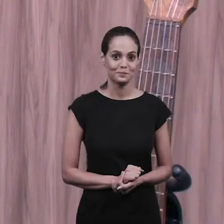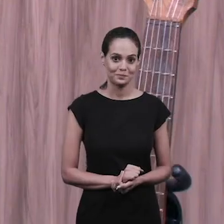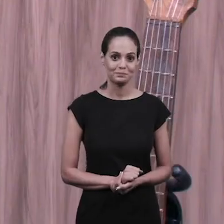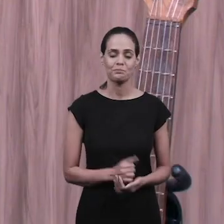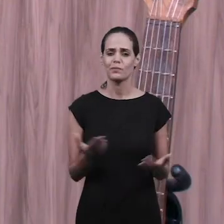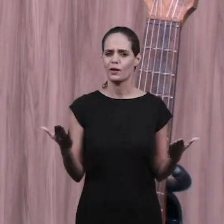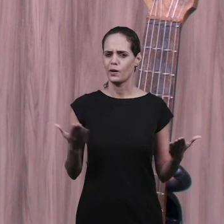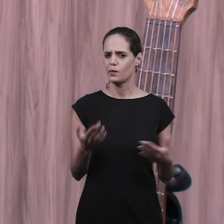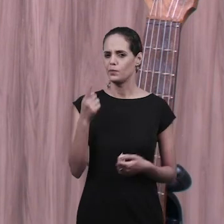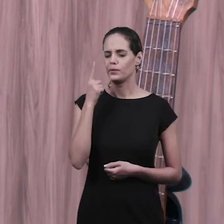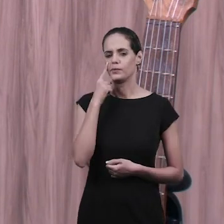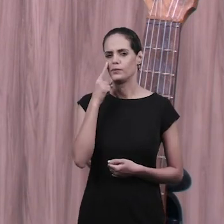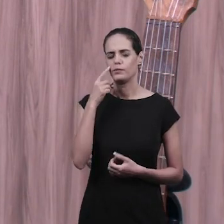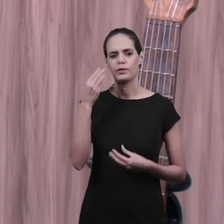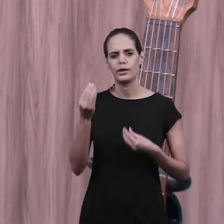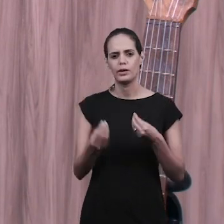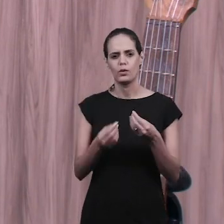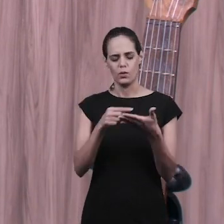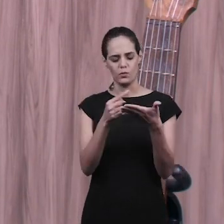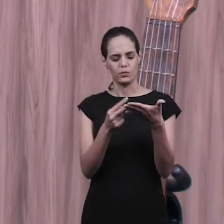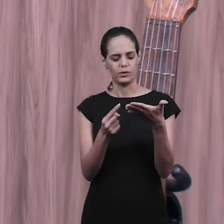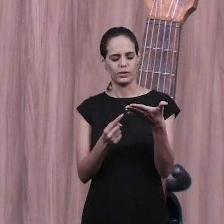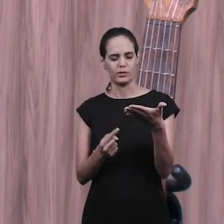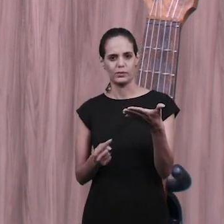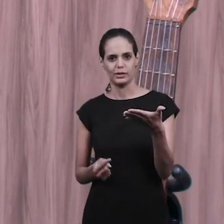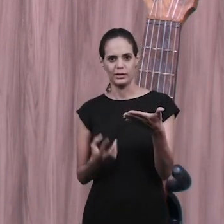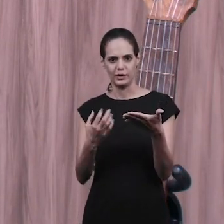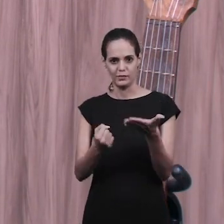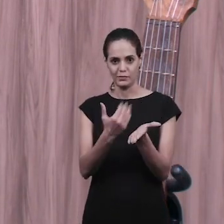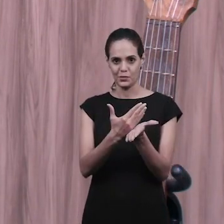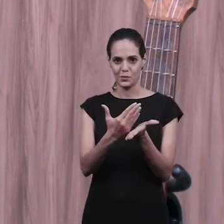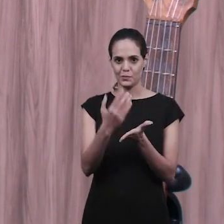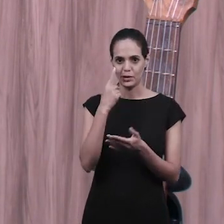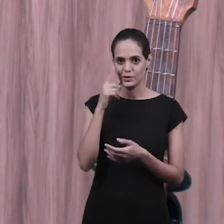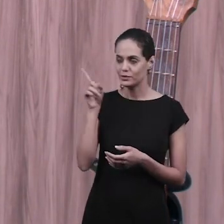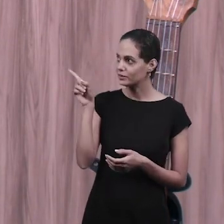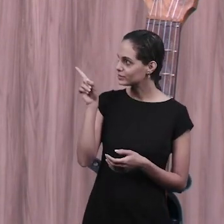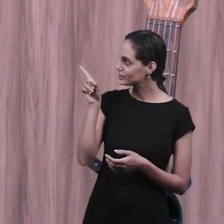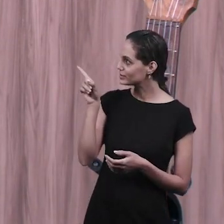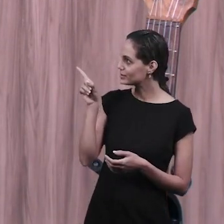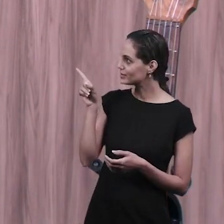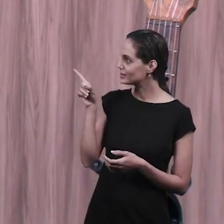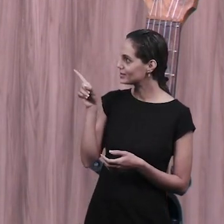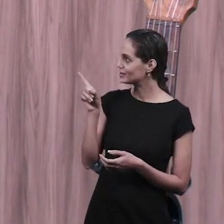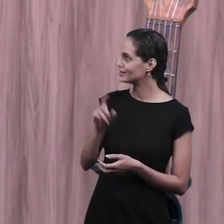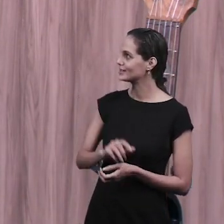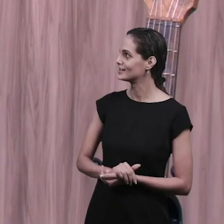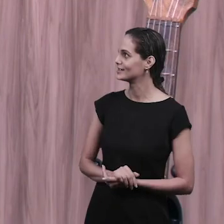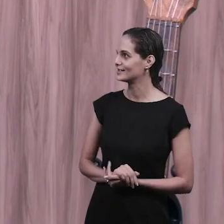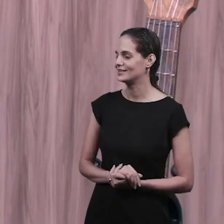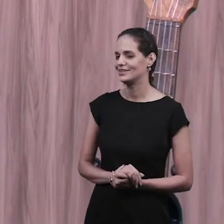Maintenant, nous allons voir comment se fait au cahier de chant. Nous allons voir l'introduction.